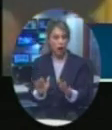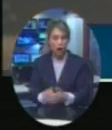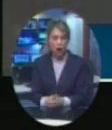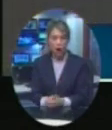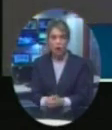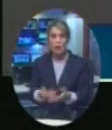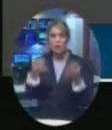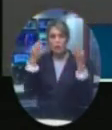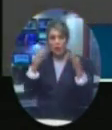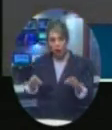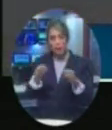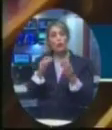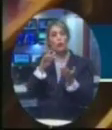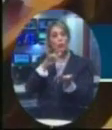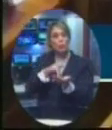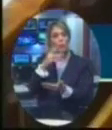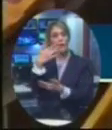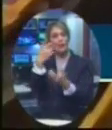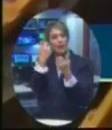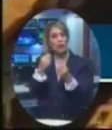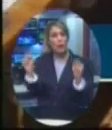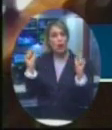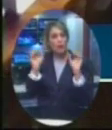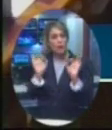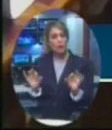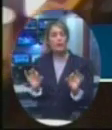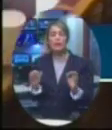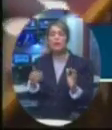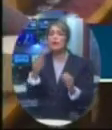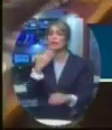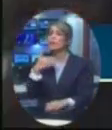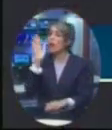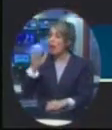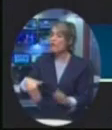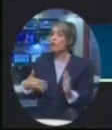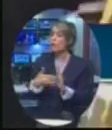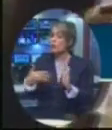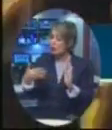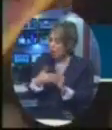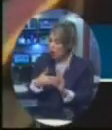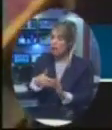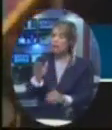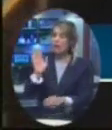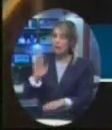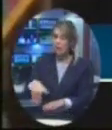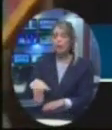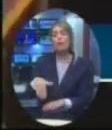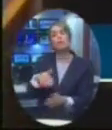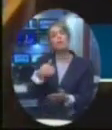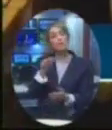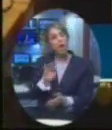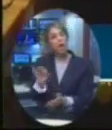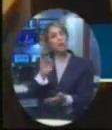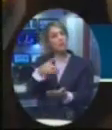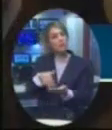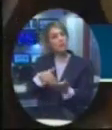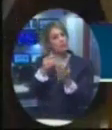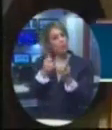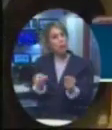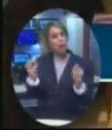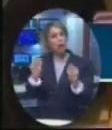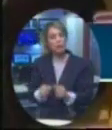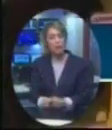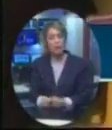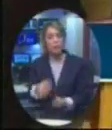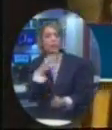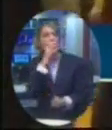דמוקרטיות אמיתיות. ישראל, עם כל הביקורת שיש לנו, עם כל הביקורת שיש לנו, היא עדיין דמוקרטית. לעומתם, האם אתה יכול לספר לנו על מדינות